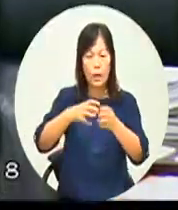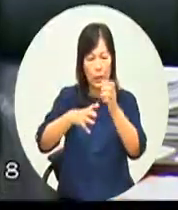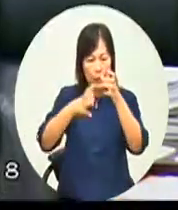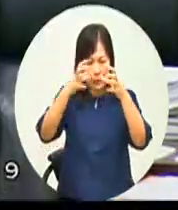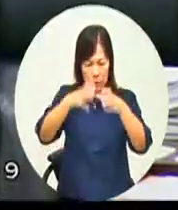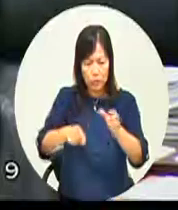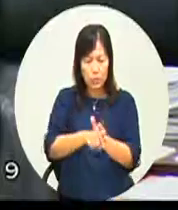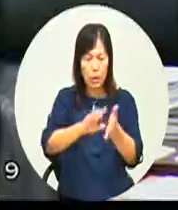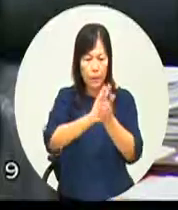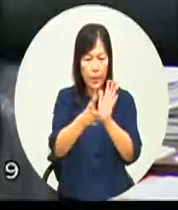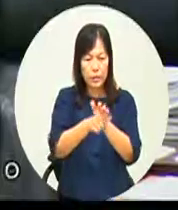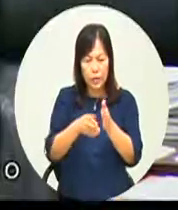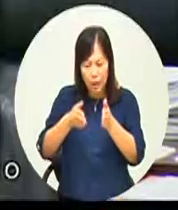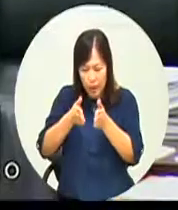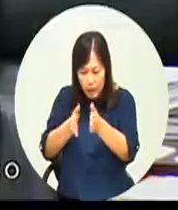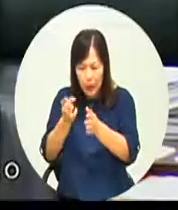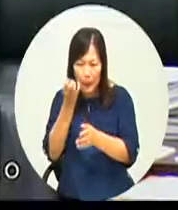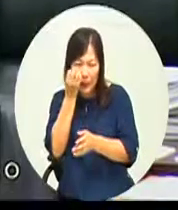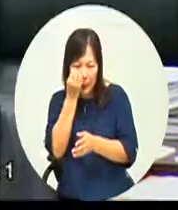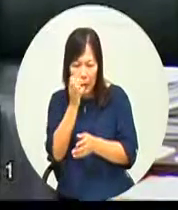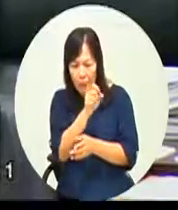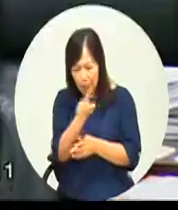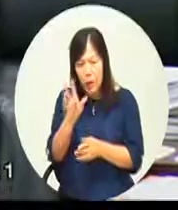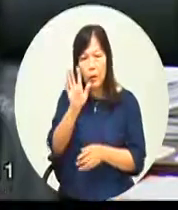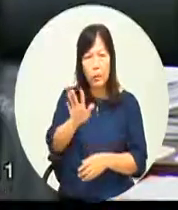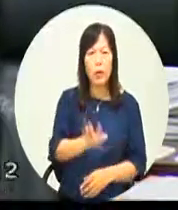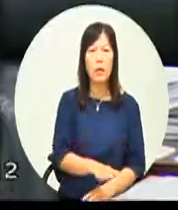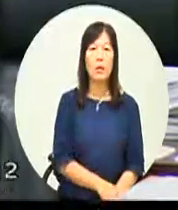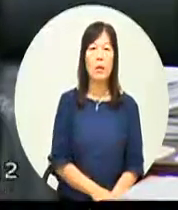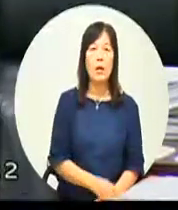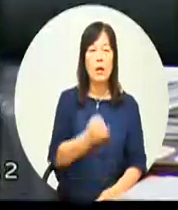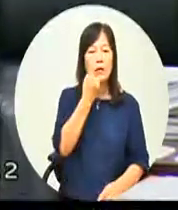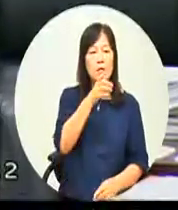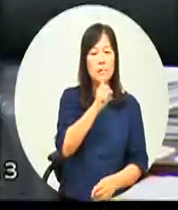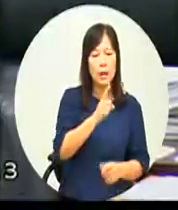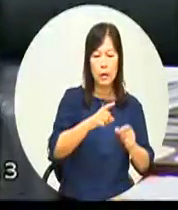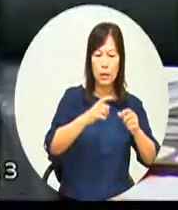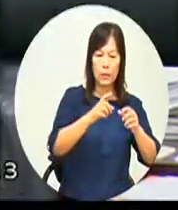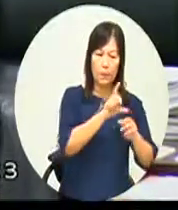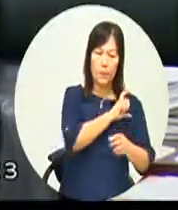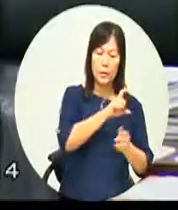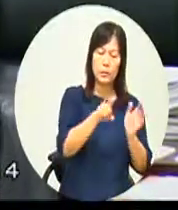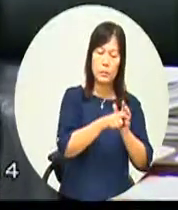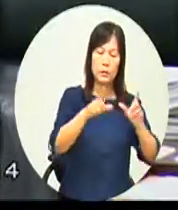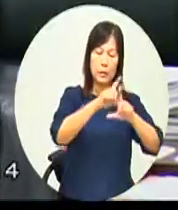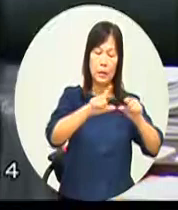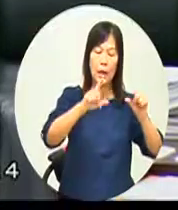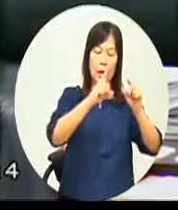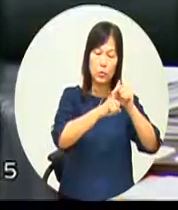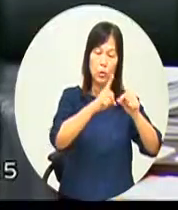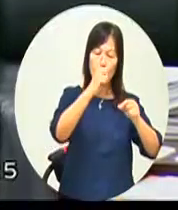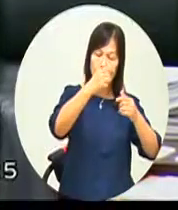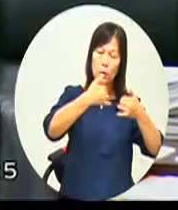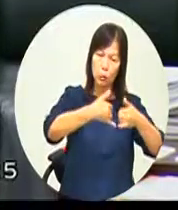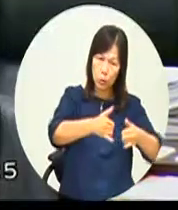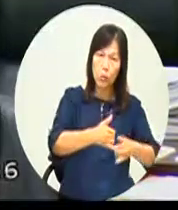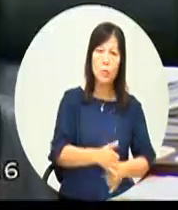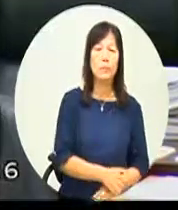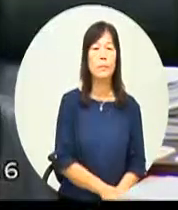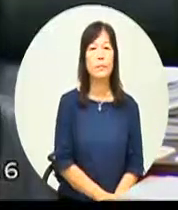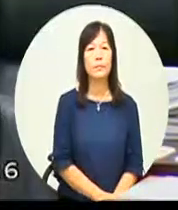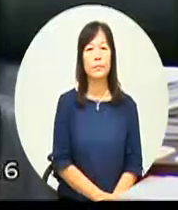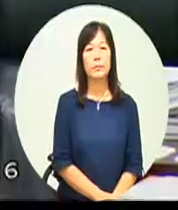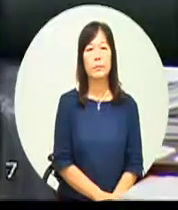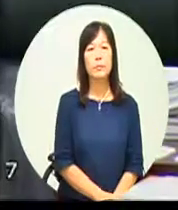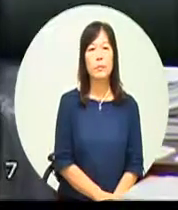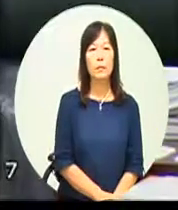比六米巷还小，可是它叫大中一路，叫大中一路。好，所